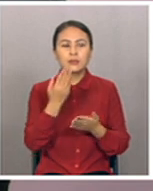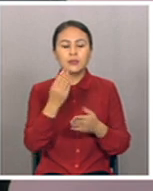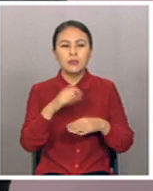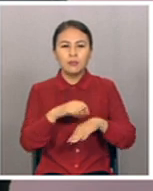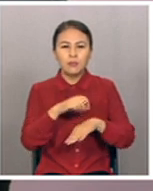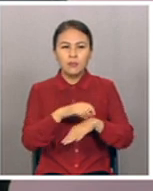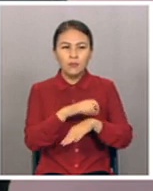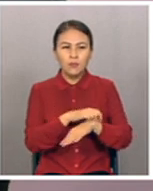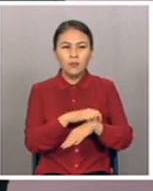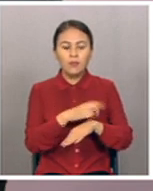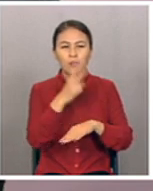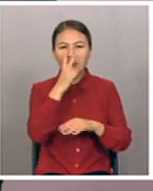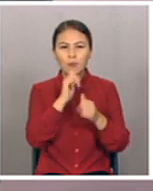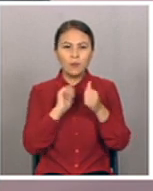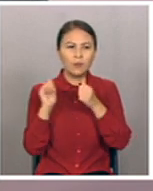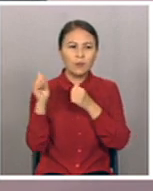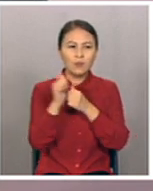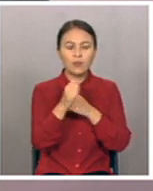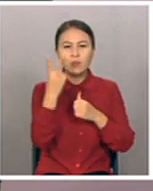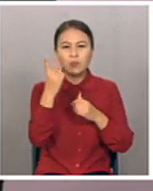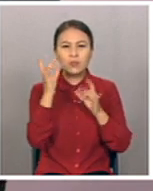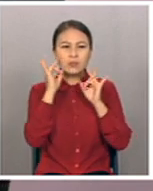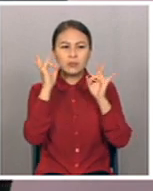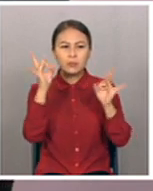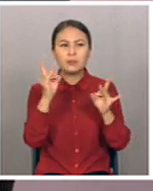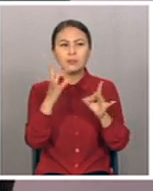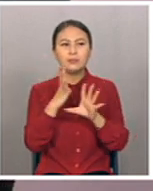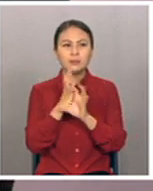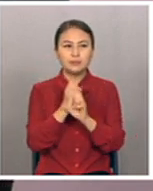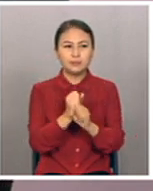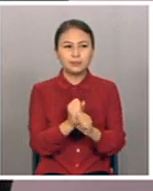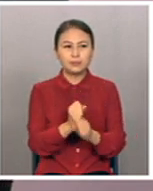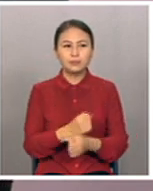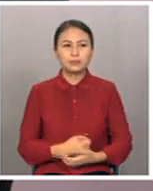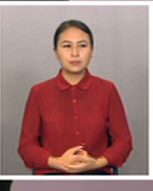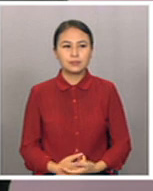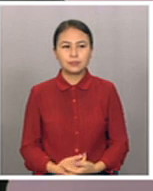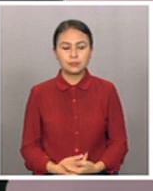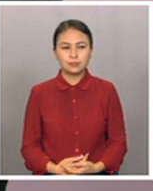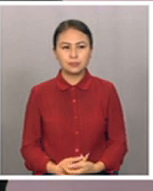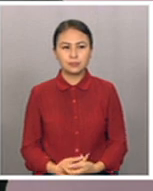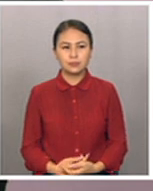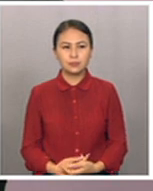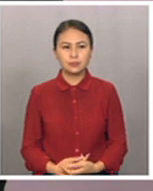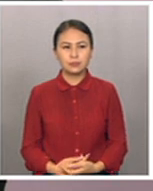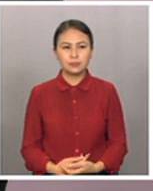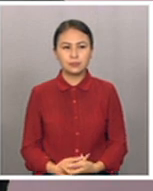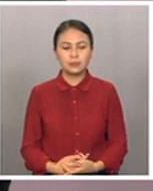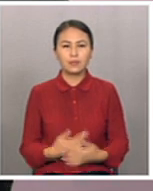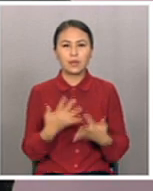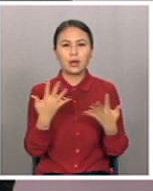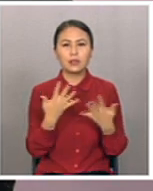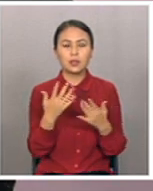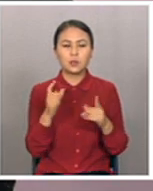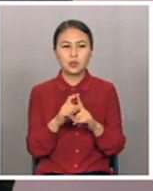сөзінің алдыңғы екі дыбысын қысқартады екен біз. Сонда қандай сөз